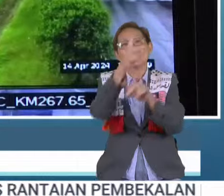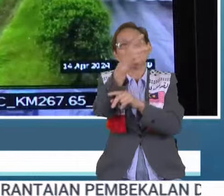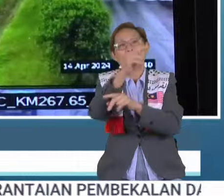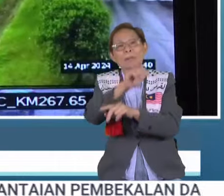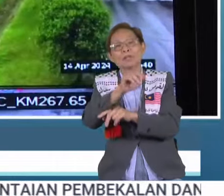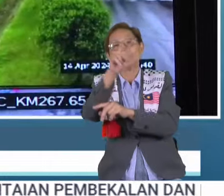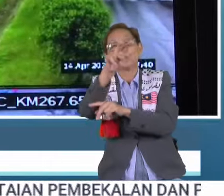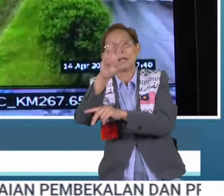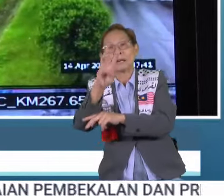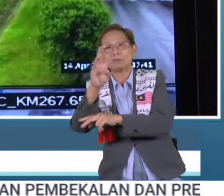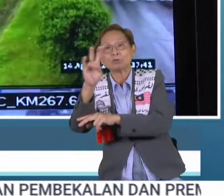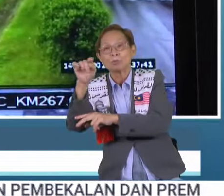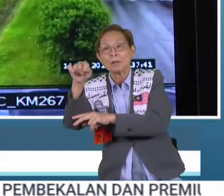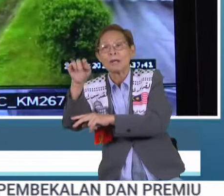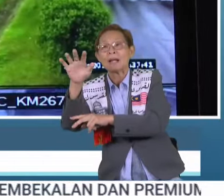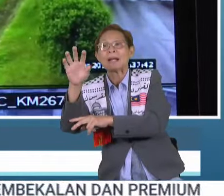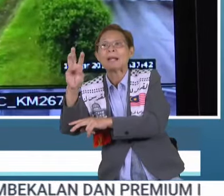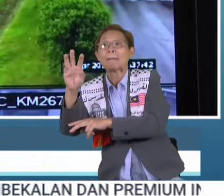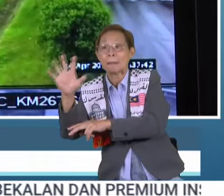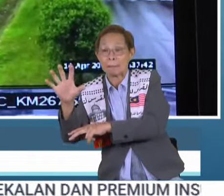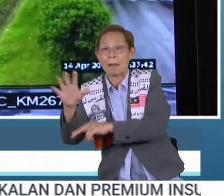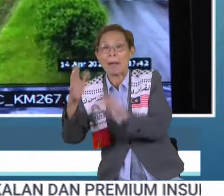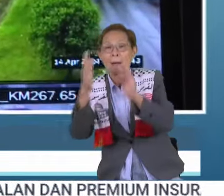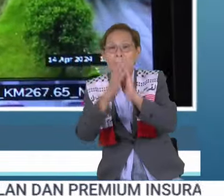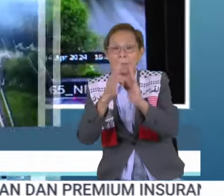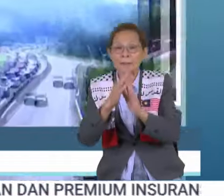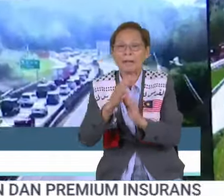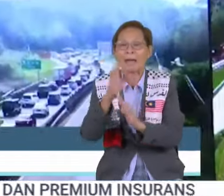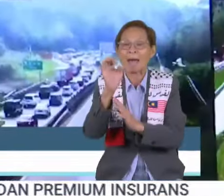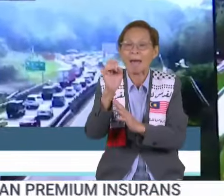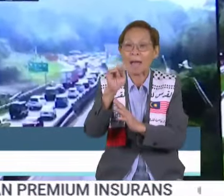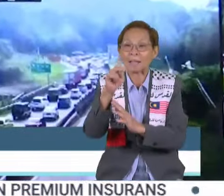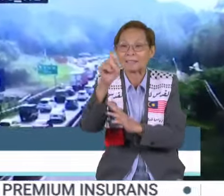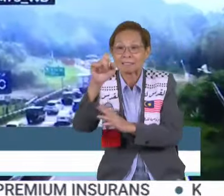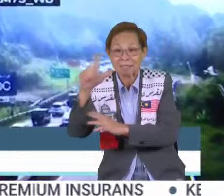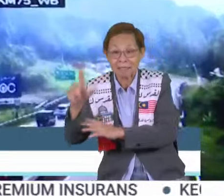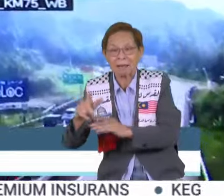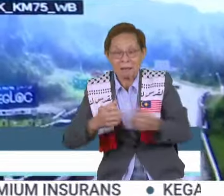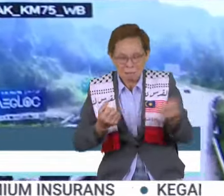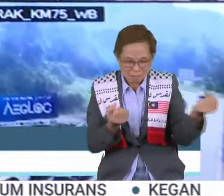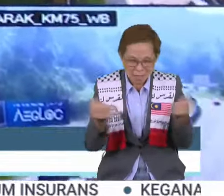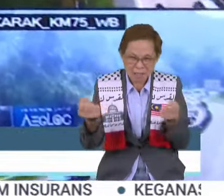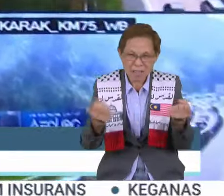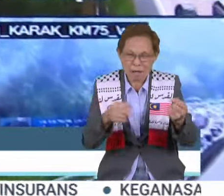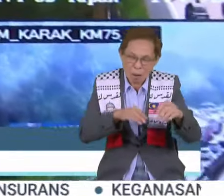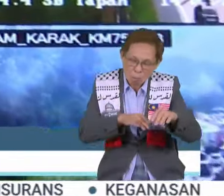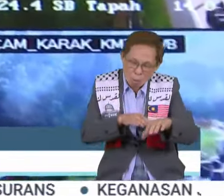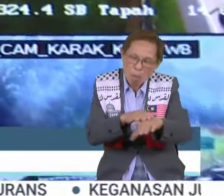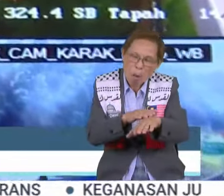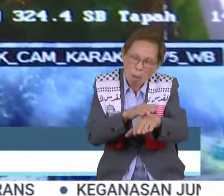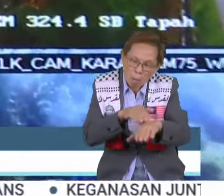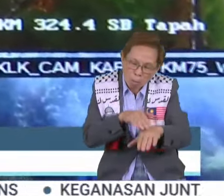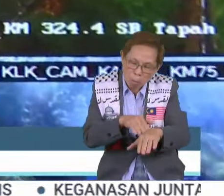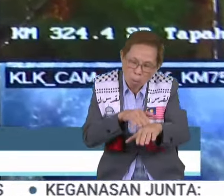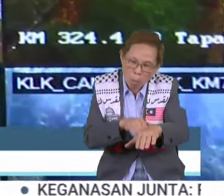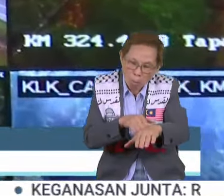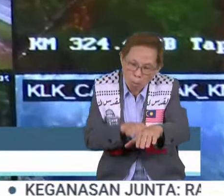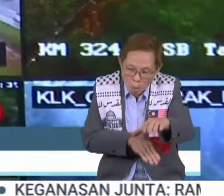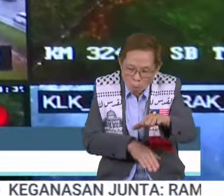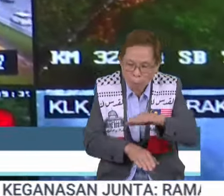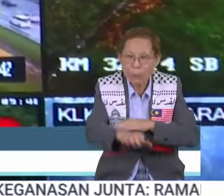kilometer 267.65 Bandar Ansdale. Kenderaan bergerak perlahan dari Bandar Ansdale menuju ke